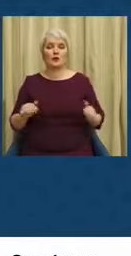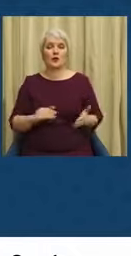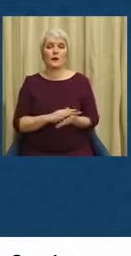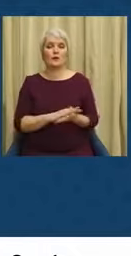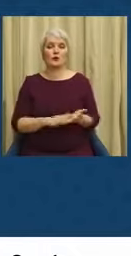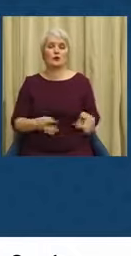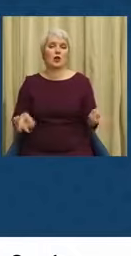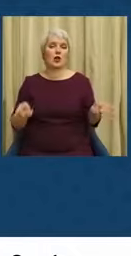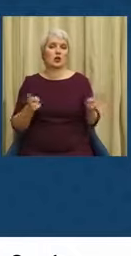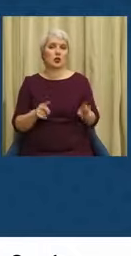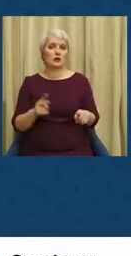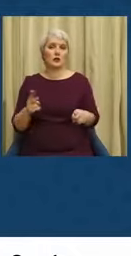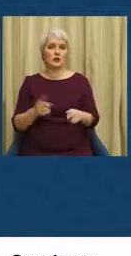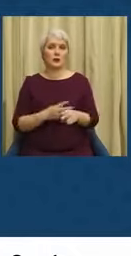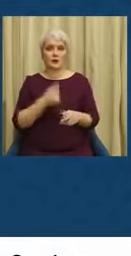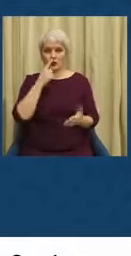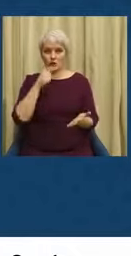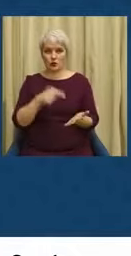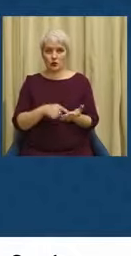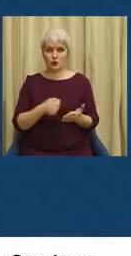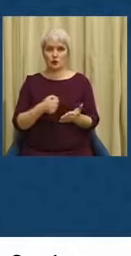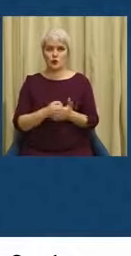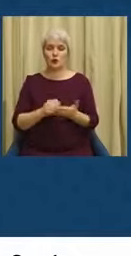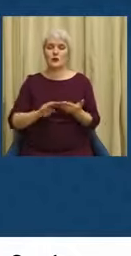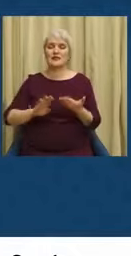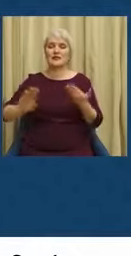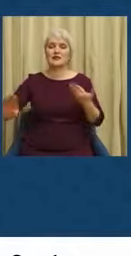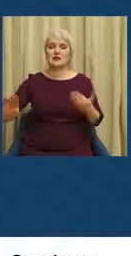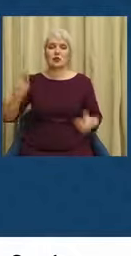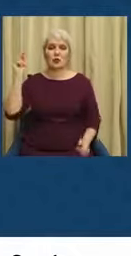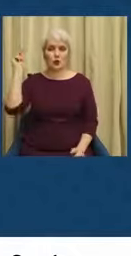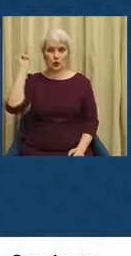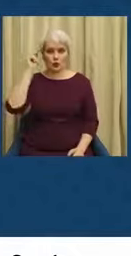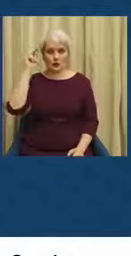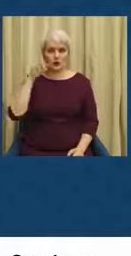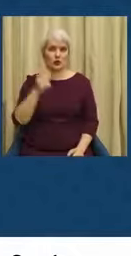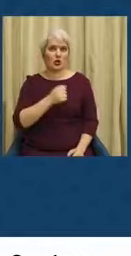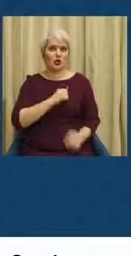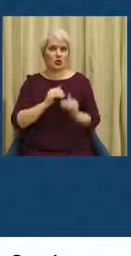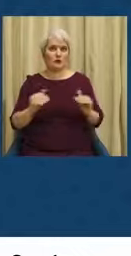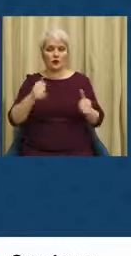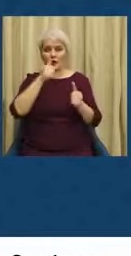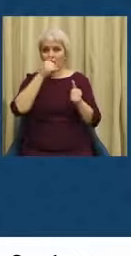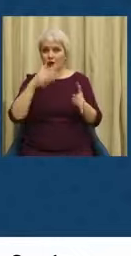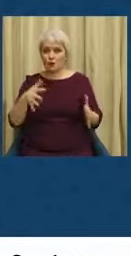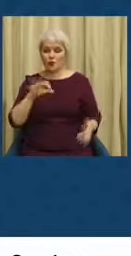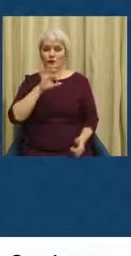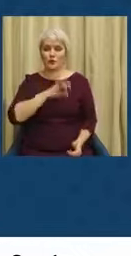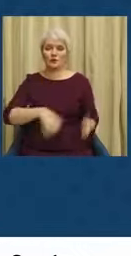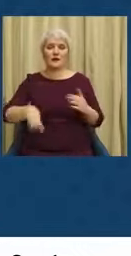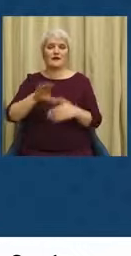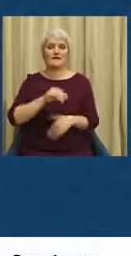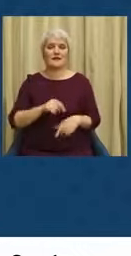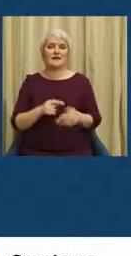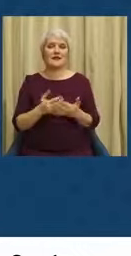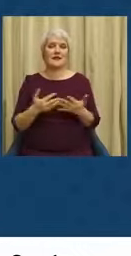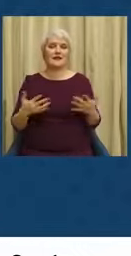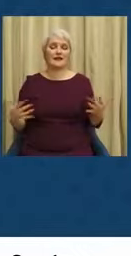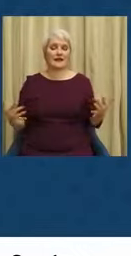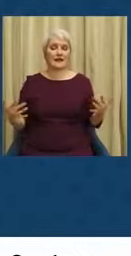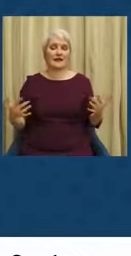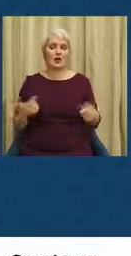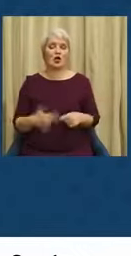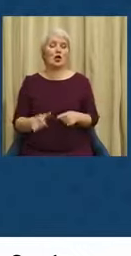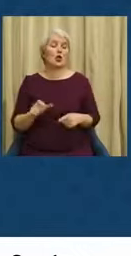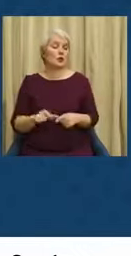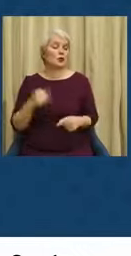продовжують залишатися без доступу до дистанційної освіти. На жаль, вони не можуть використовувати всі ті